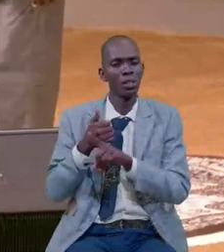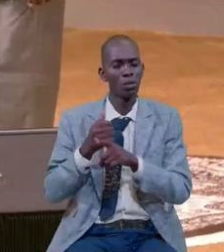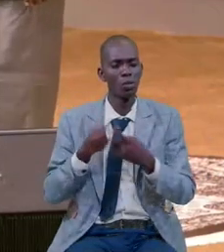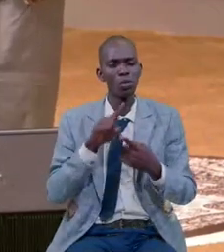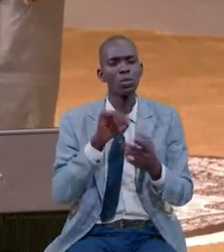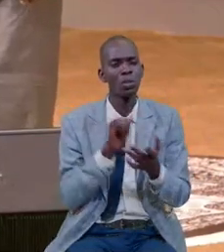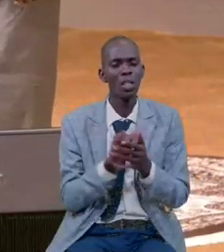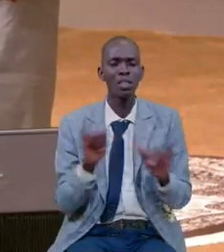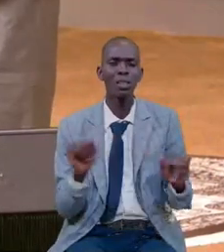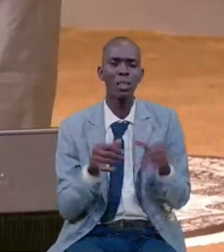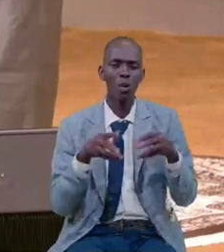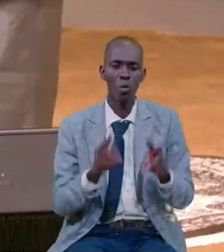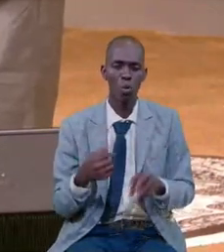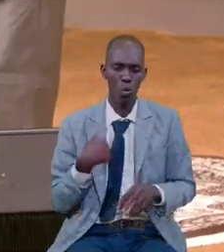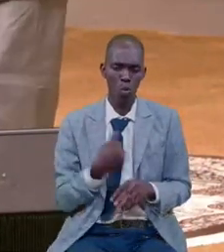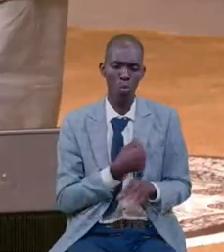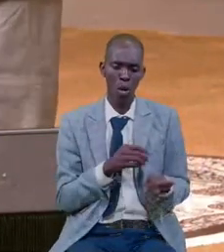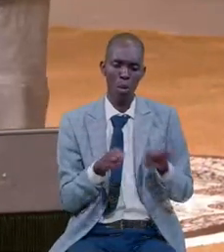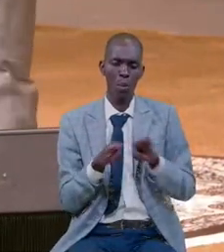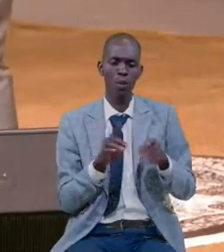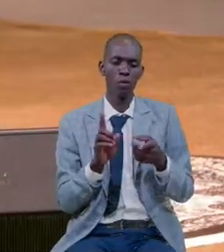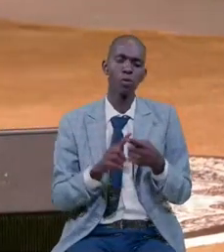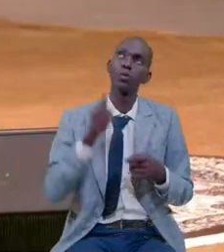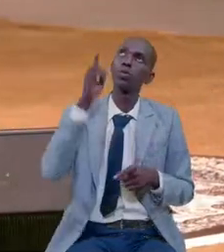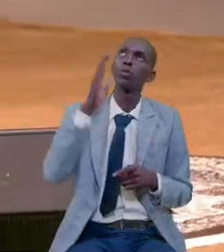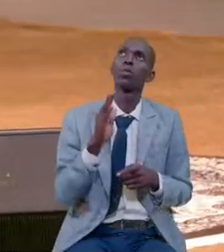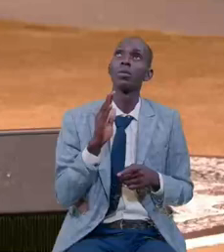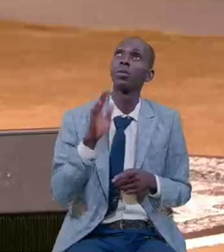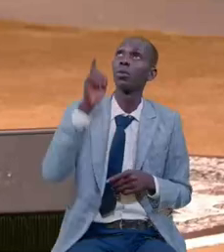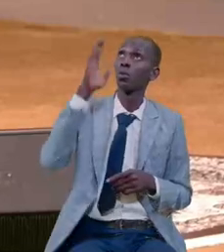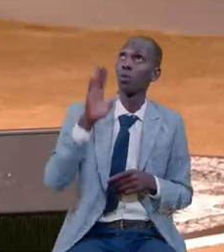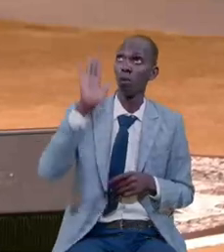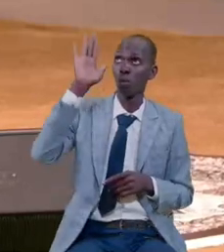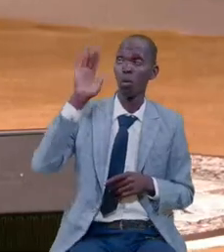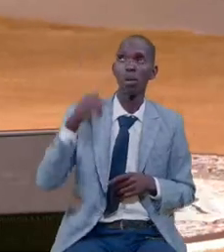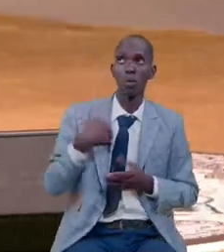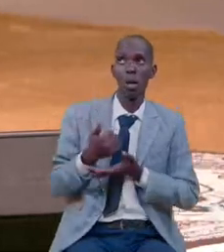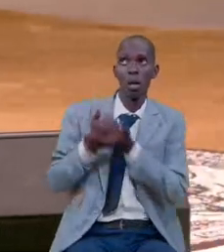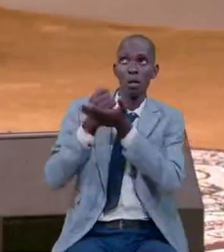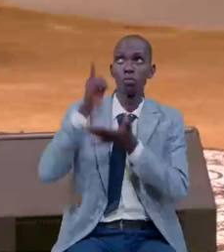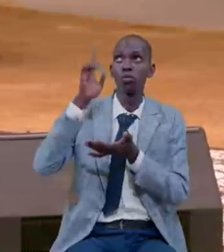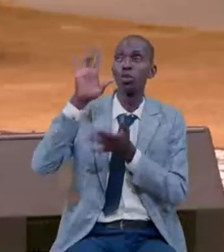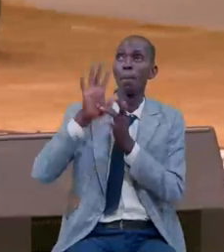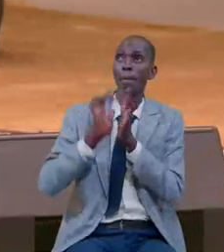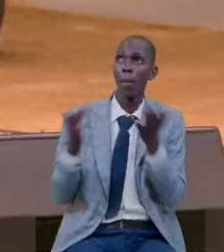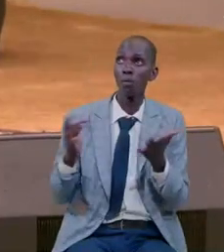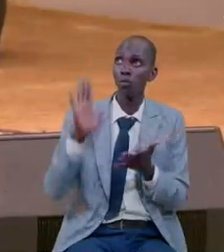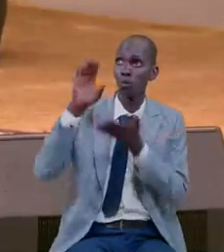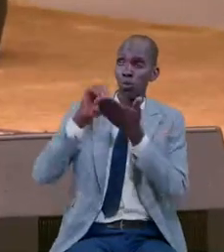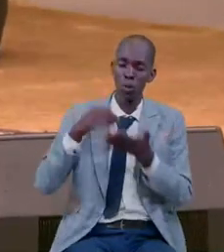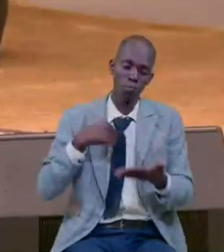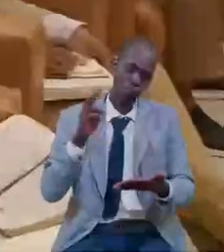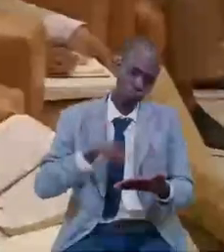piétiner. De la même manière, les gens traitent Dieu, et que Dieu, je vais lire ton livre, je vais lire la Bible, je vais te